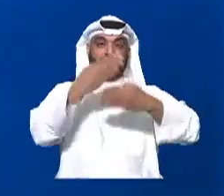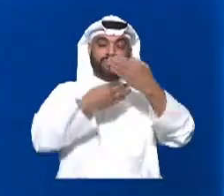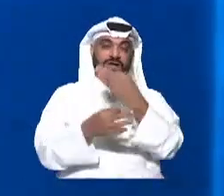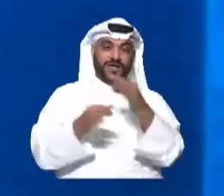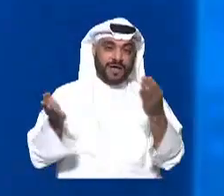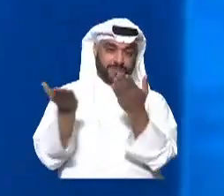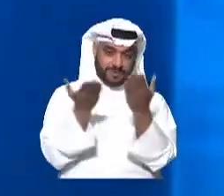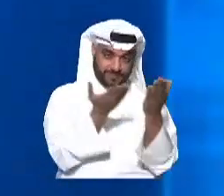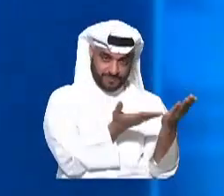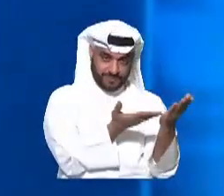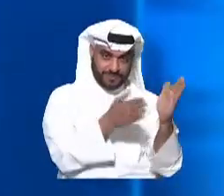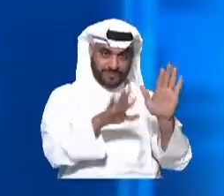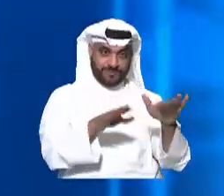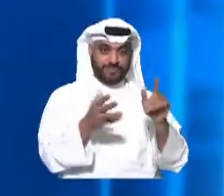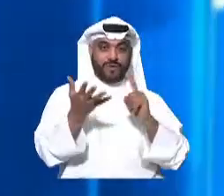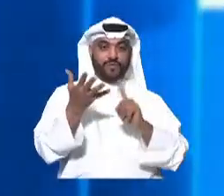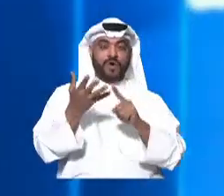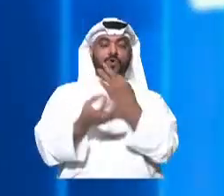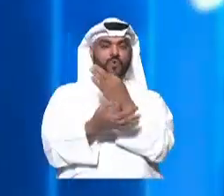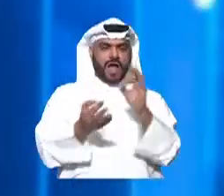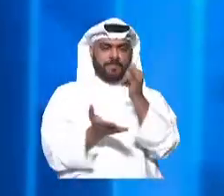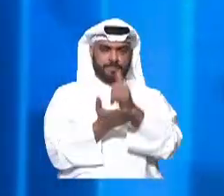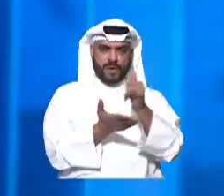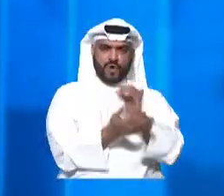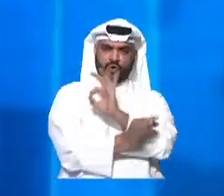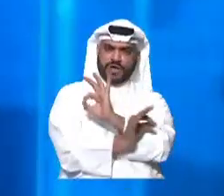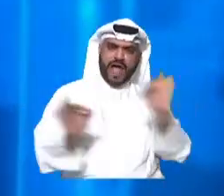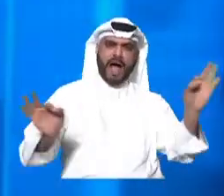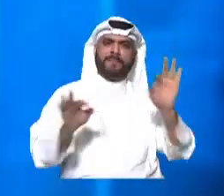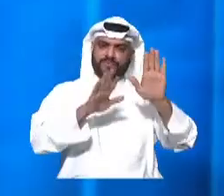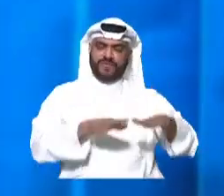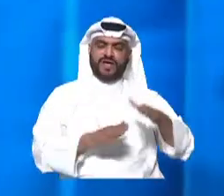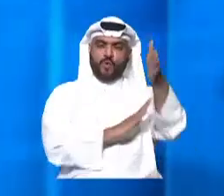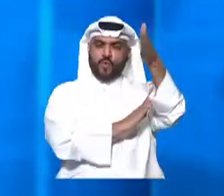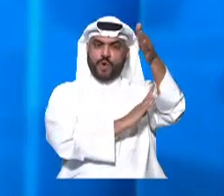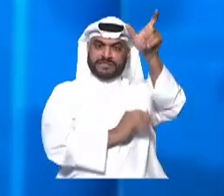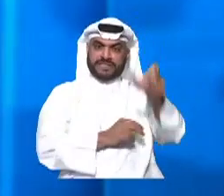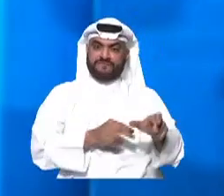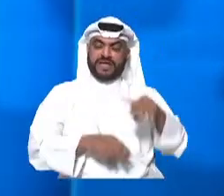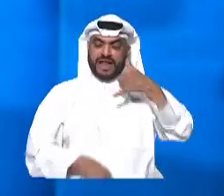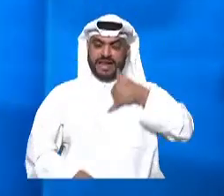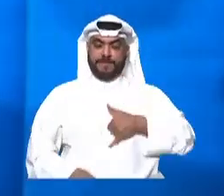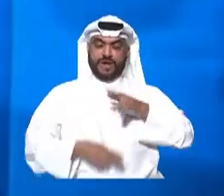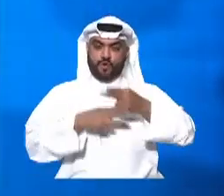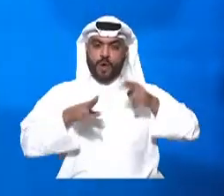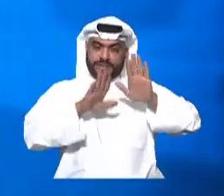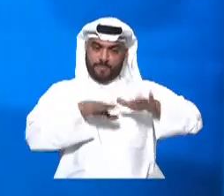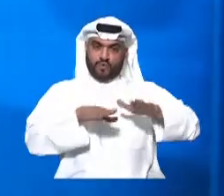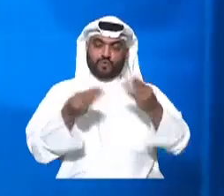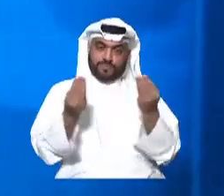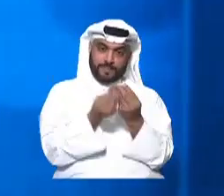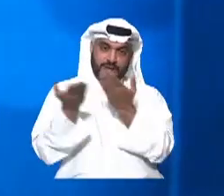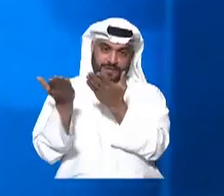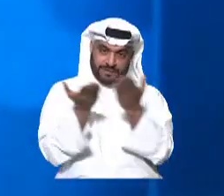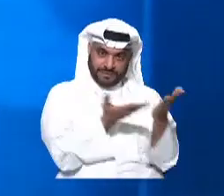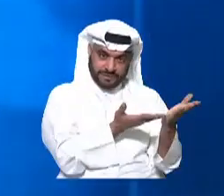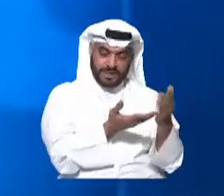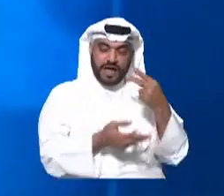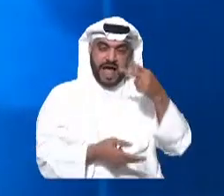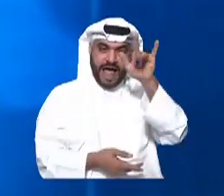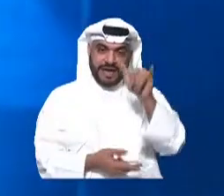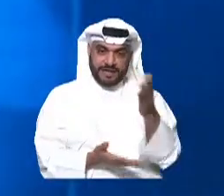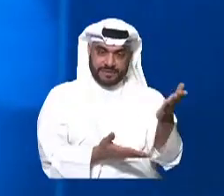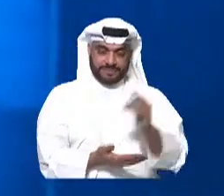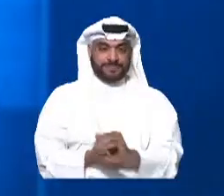قاسم حيبح، وعددا من كبار المسؤولين وسفير الجمهورية اليمنية لدى دولة الكويت علي منصور بن